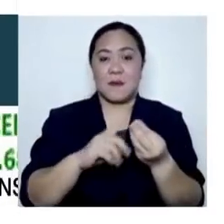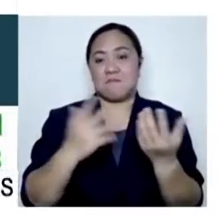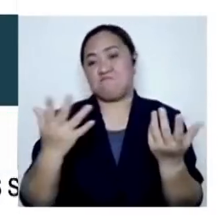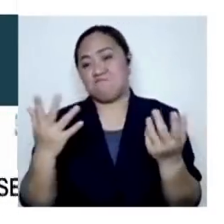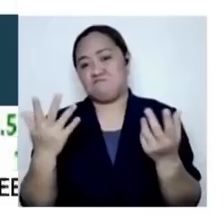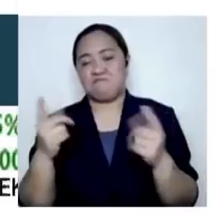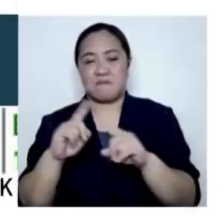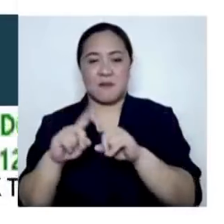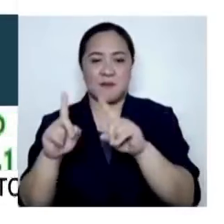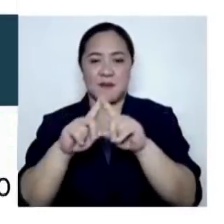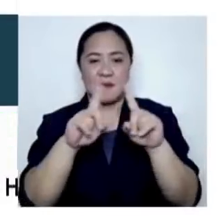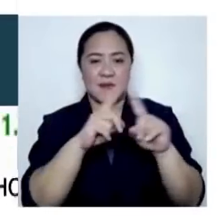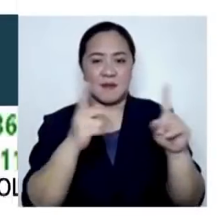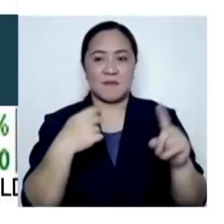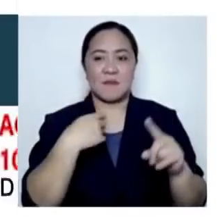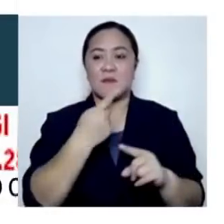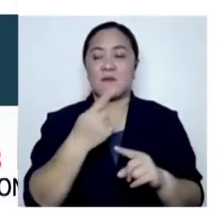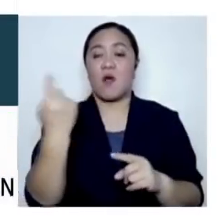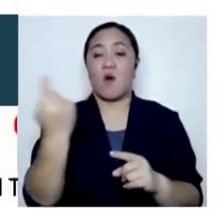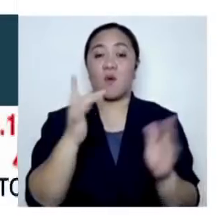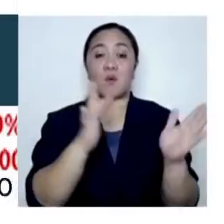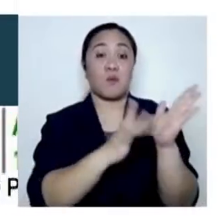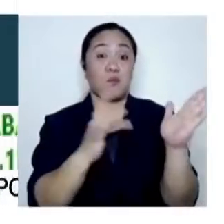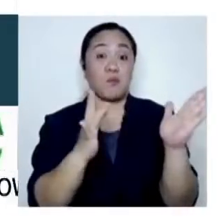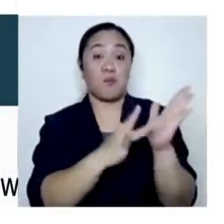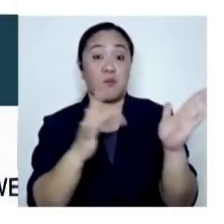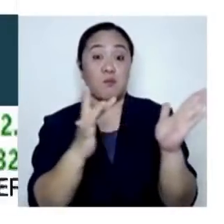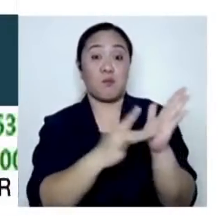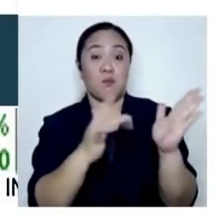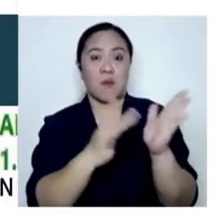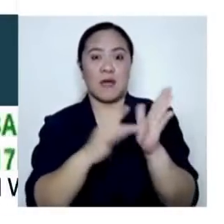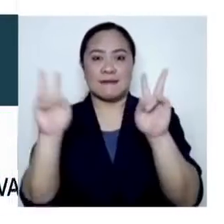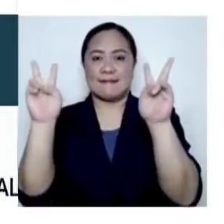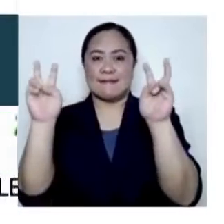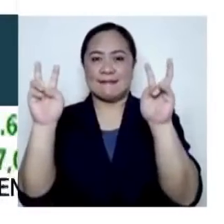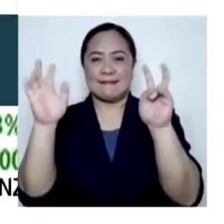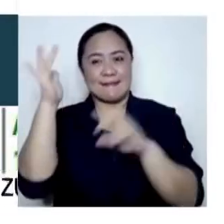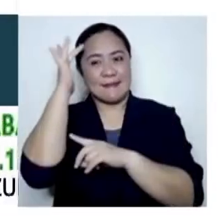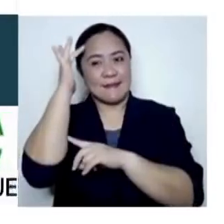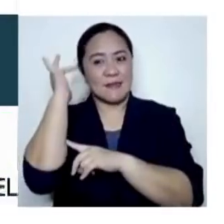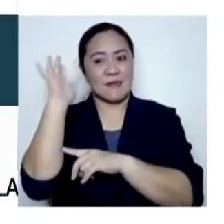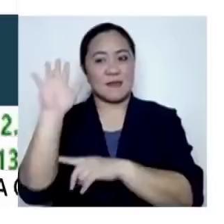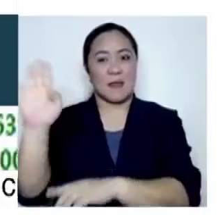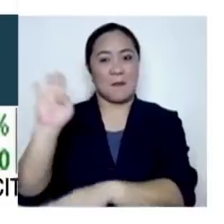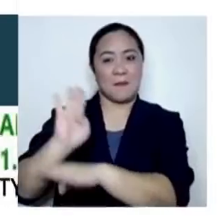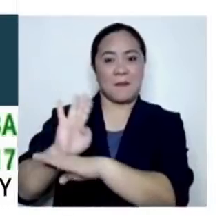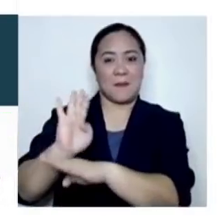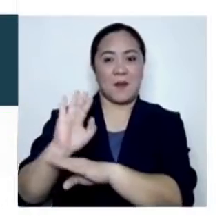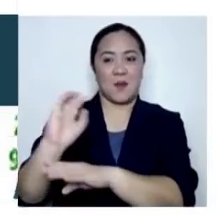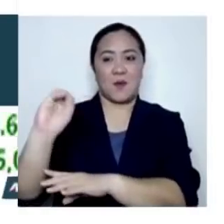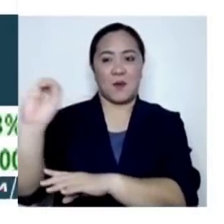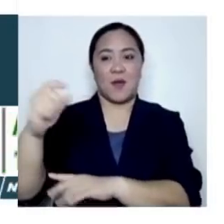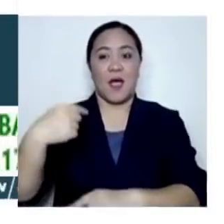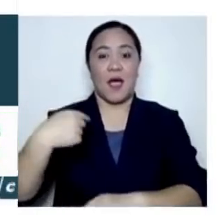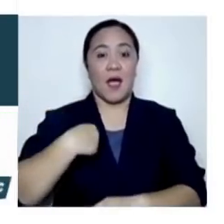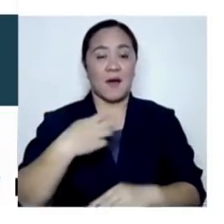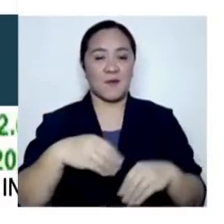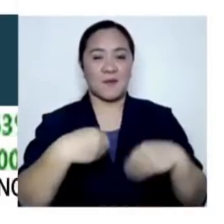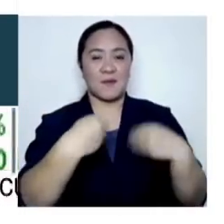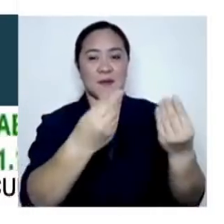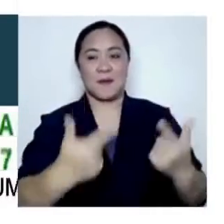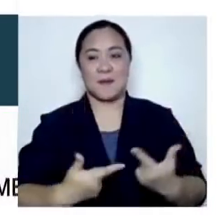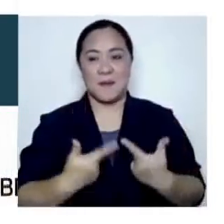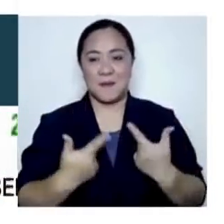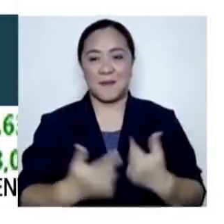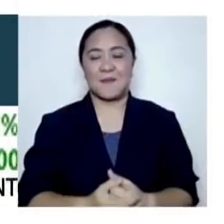ginagawa. Nagsasamantala pag kami mga sensational cases. Eh, hanap buhay niya yan eh. Hindi ako naghahanap buhay. Ako nagbibigay buhay.